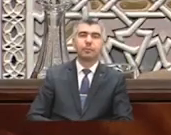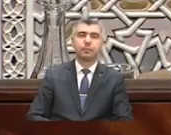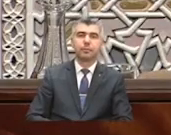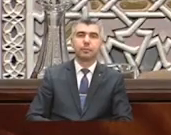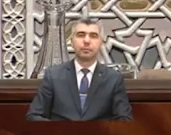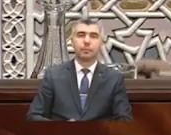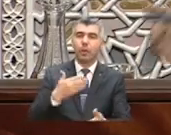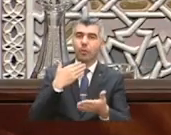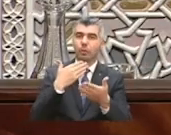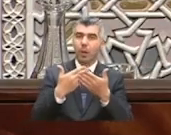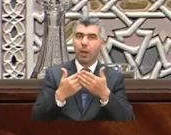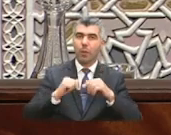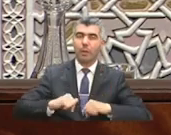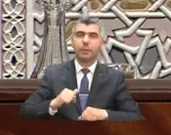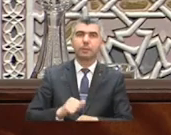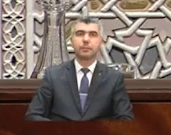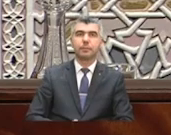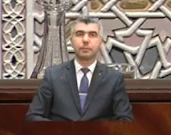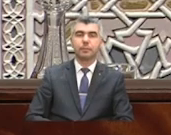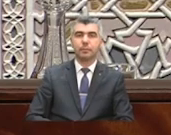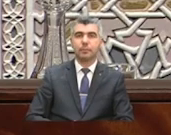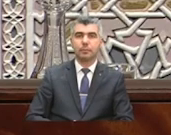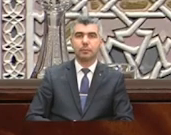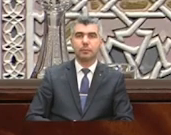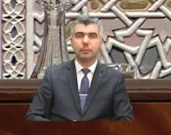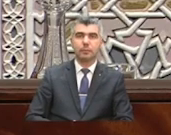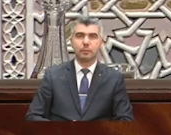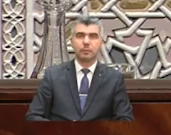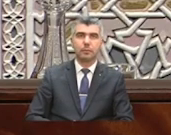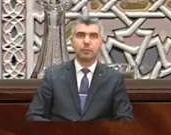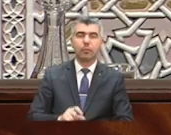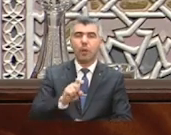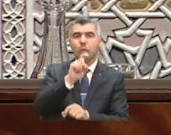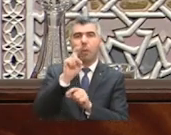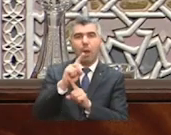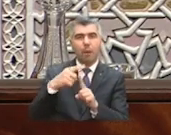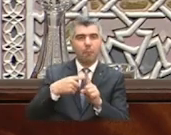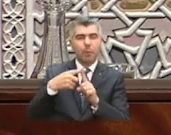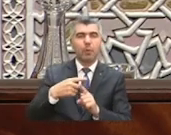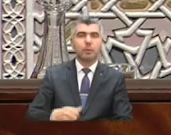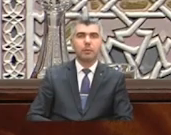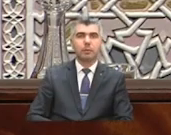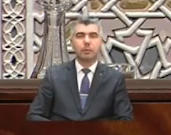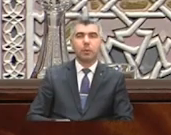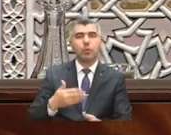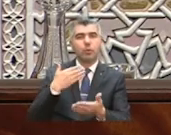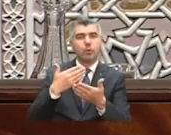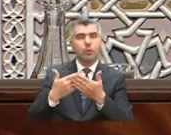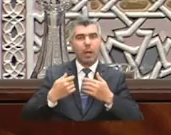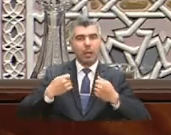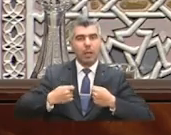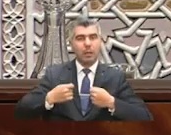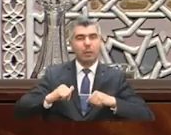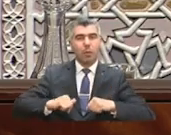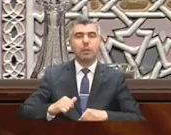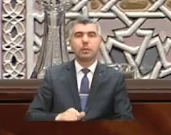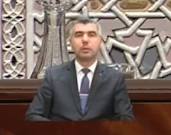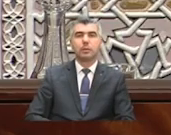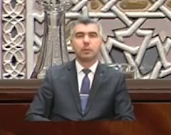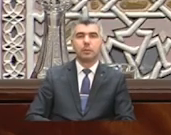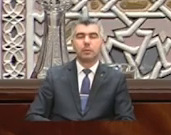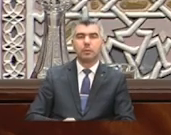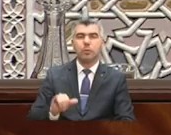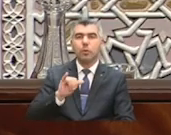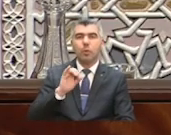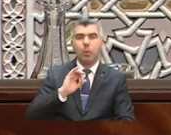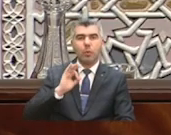شكرا سيد الوزير. تعقيب سيد النائب او النائبه، اسمح لي. شكرا سيده الرئيسه. سيد الوزير، كيف ما